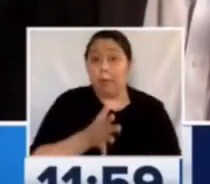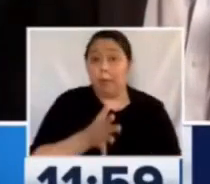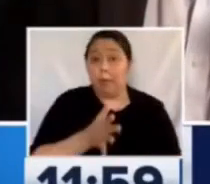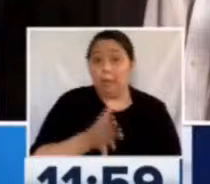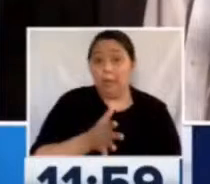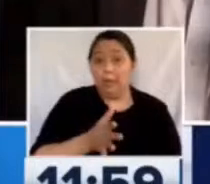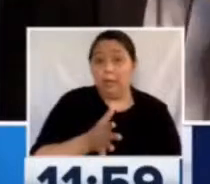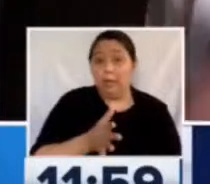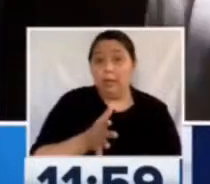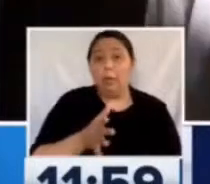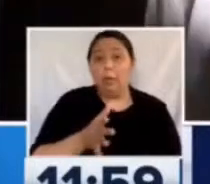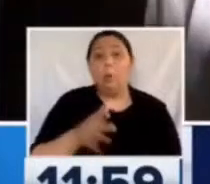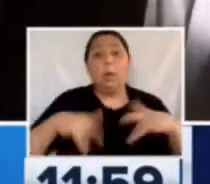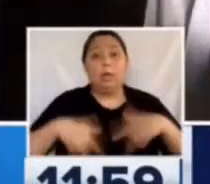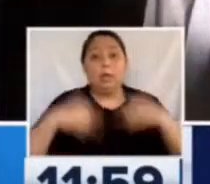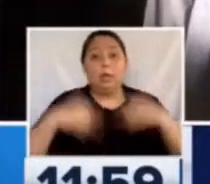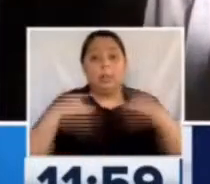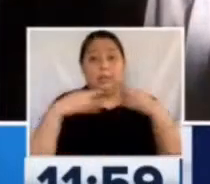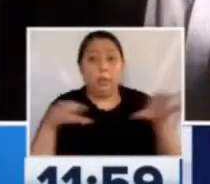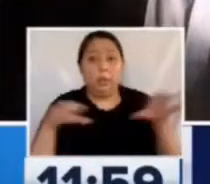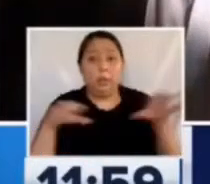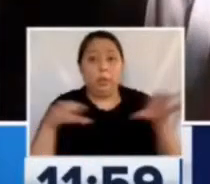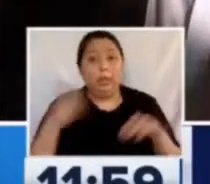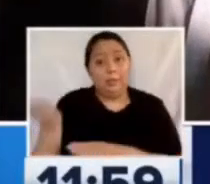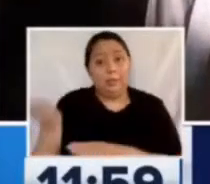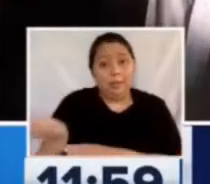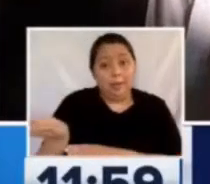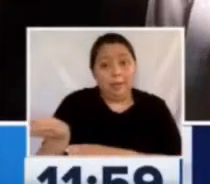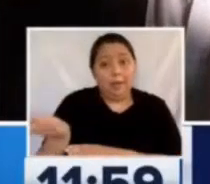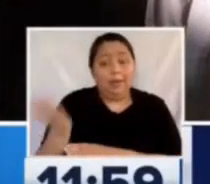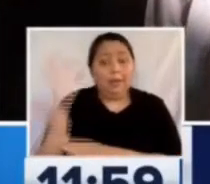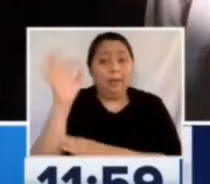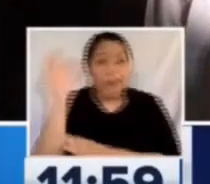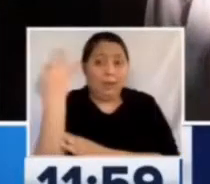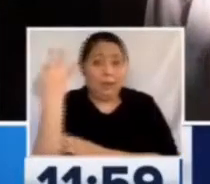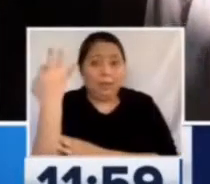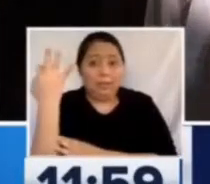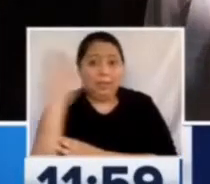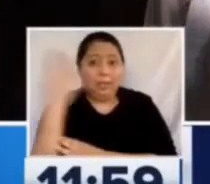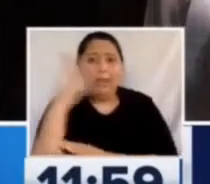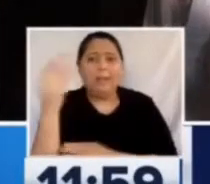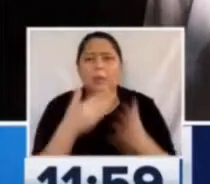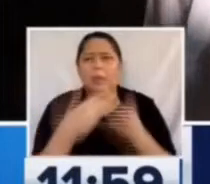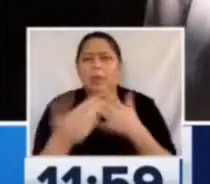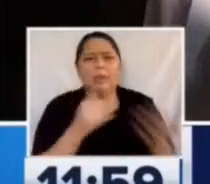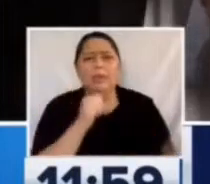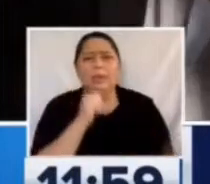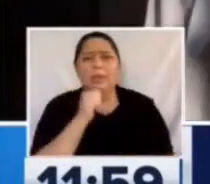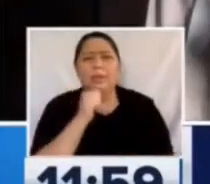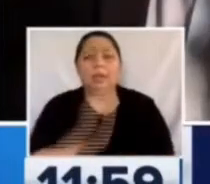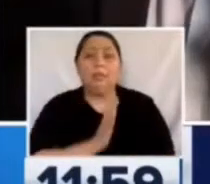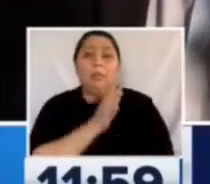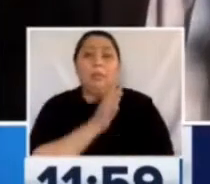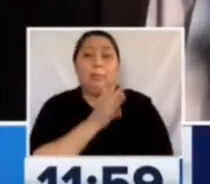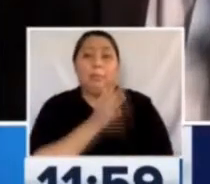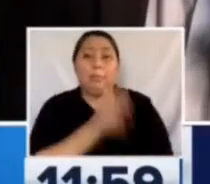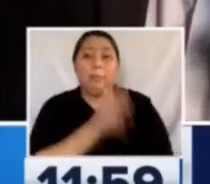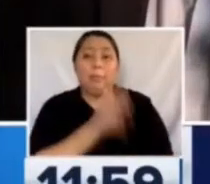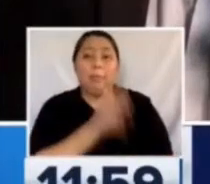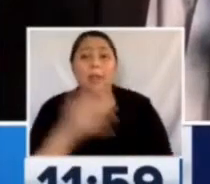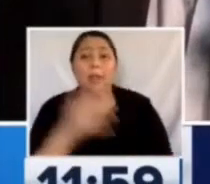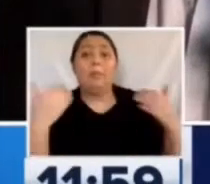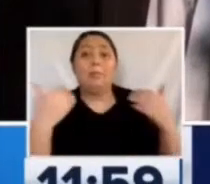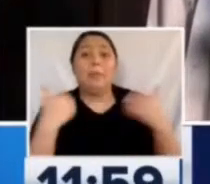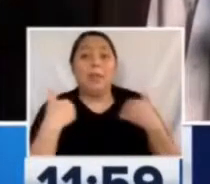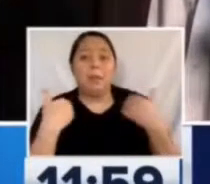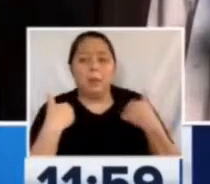migrant. Pero sa mga kapwa Pilipino mo na OFW at kapwa Pilipino mo na migrants dyan sa